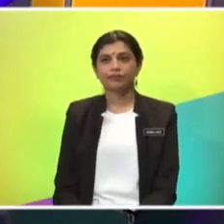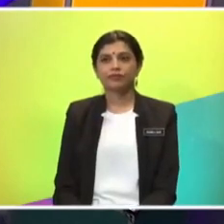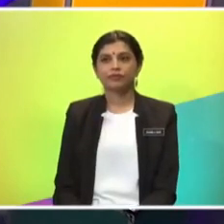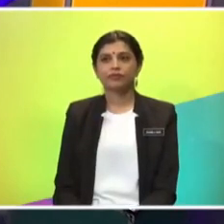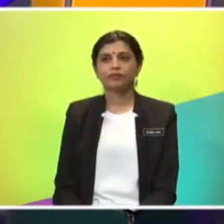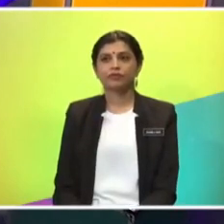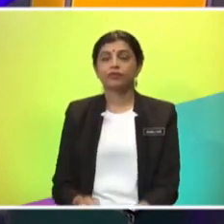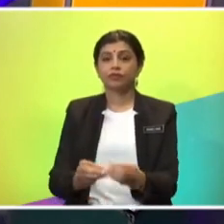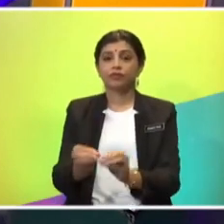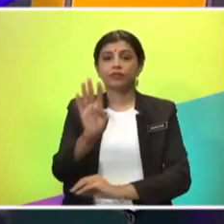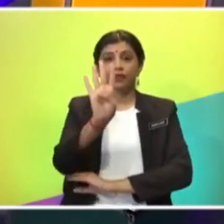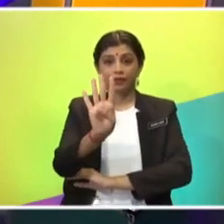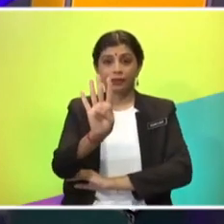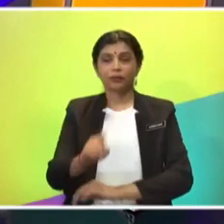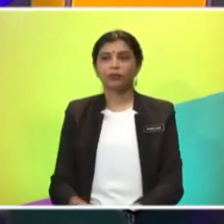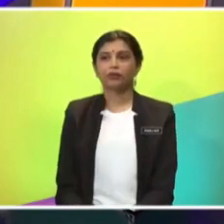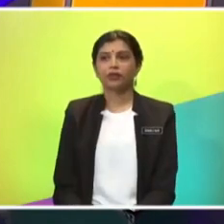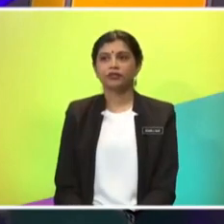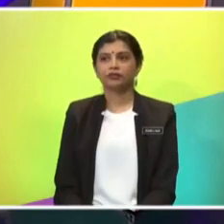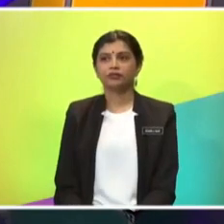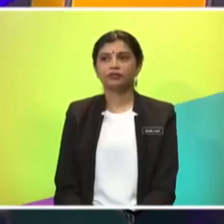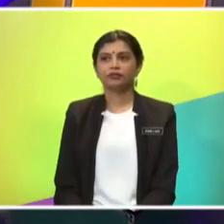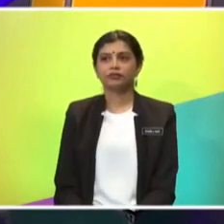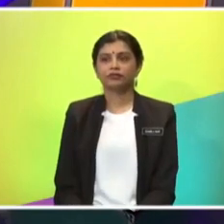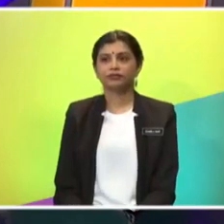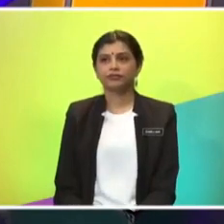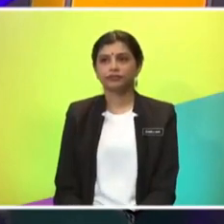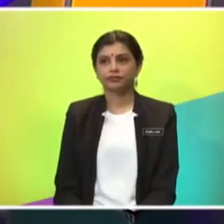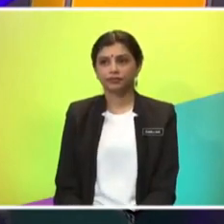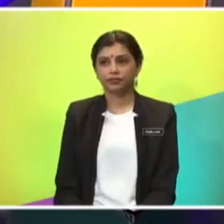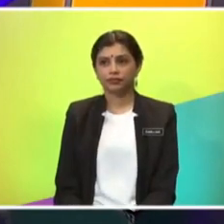yang terakhir, adik Afika Nabila, silakan.